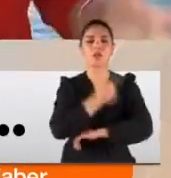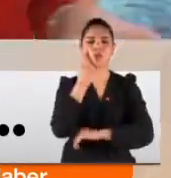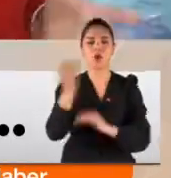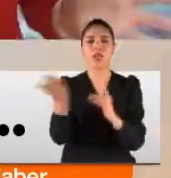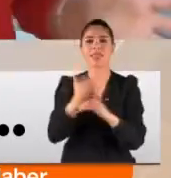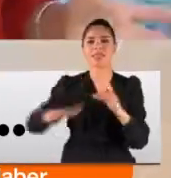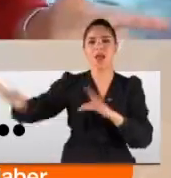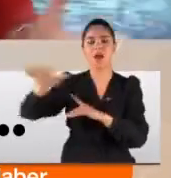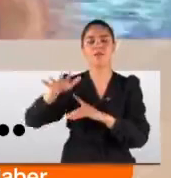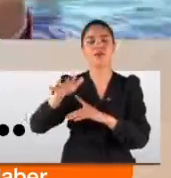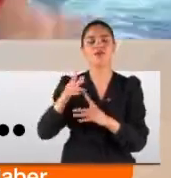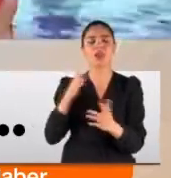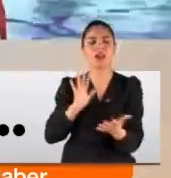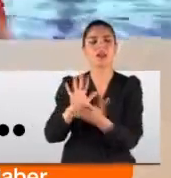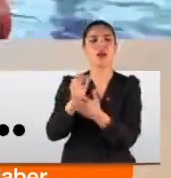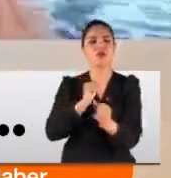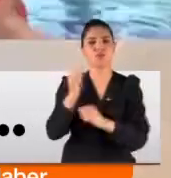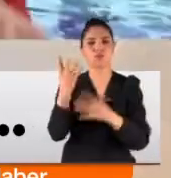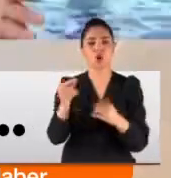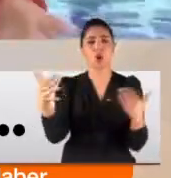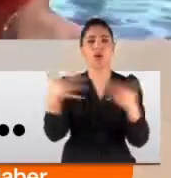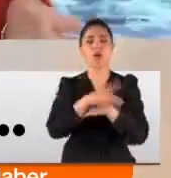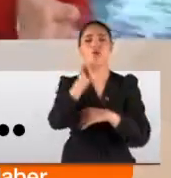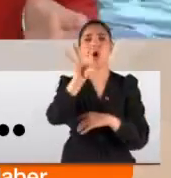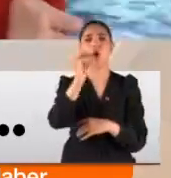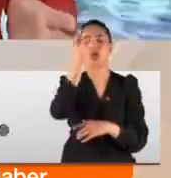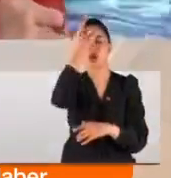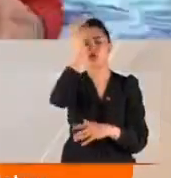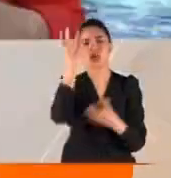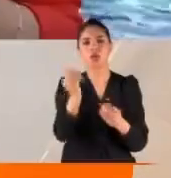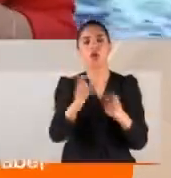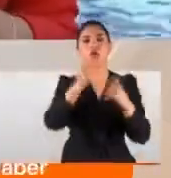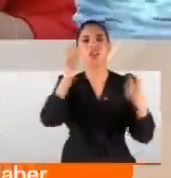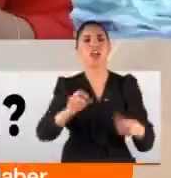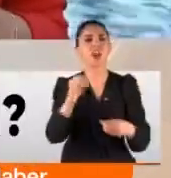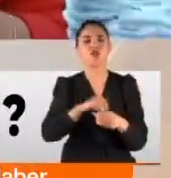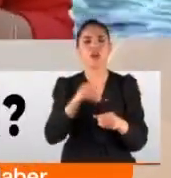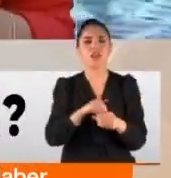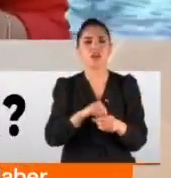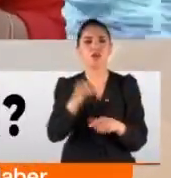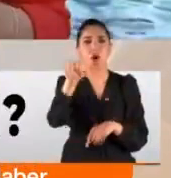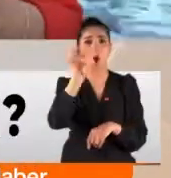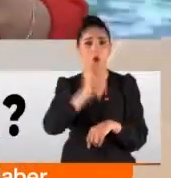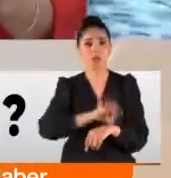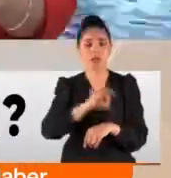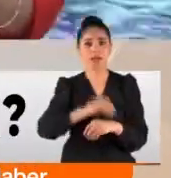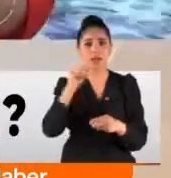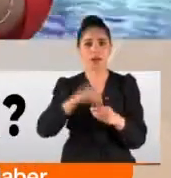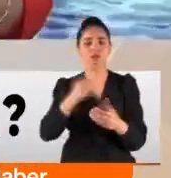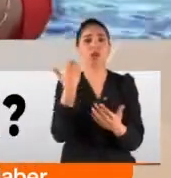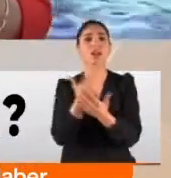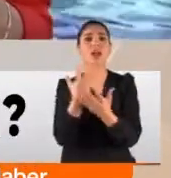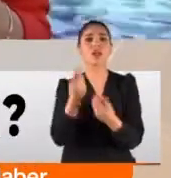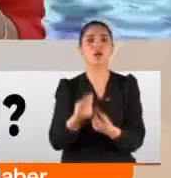burada aldatmayı başardılar. O gece 14 şehit verdik Saraçhane'de ve o anlarda